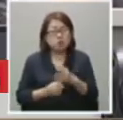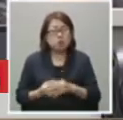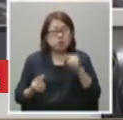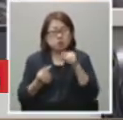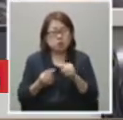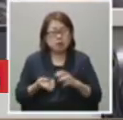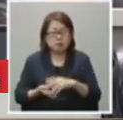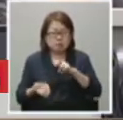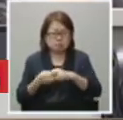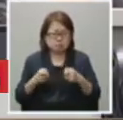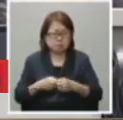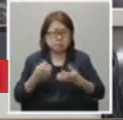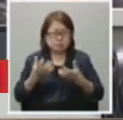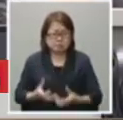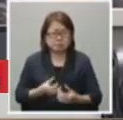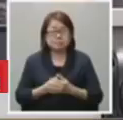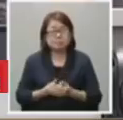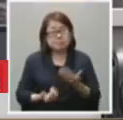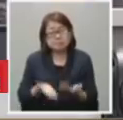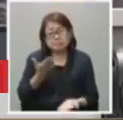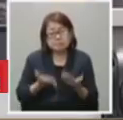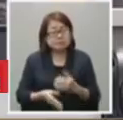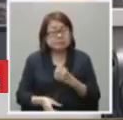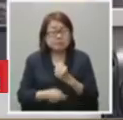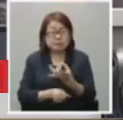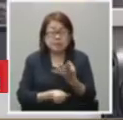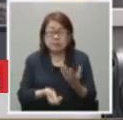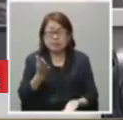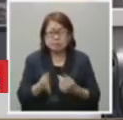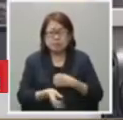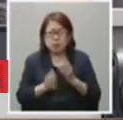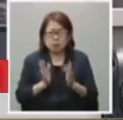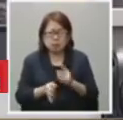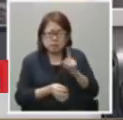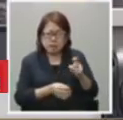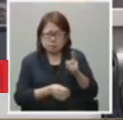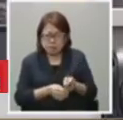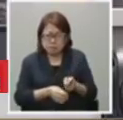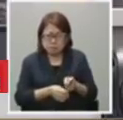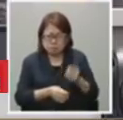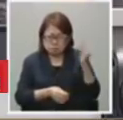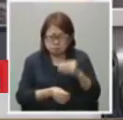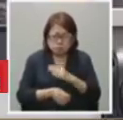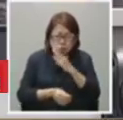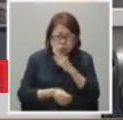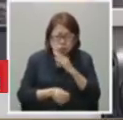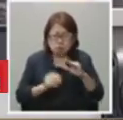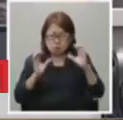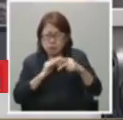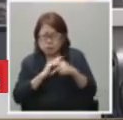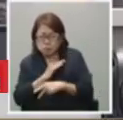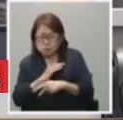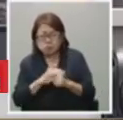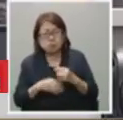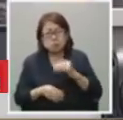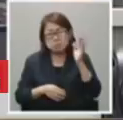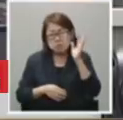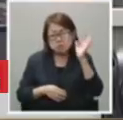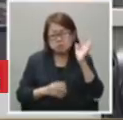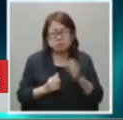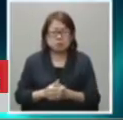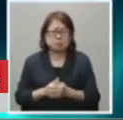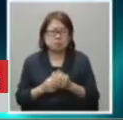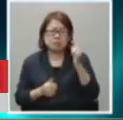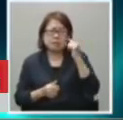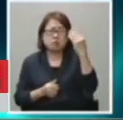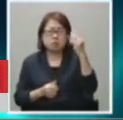disrupt society ไม่ว่าจะทำอะไรคนจะถามว่าจริงหรือโกหกรัฐบาลจะโกงไหมไม่มีใครเชื่อเพราะเขาตั้งสมมติฐ